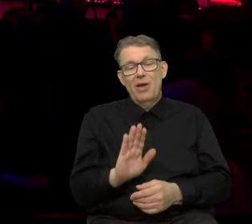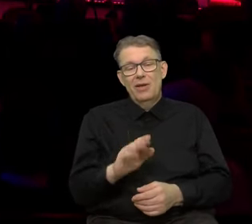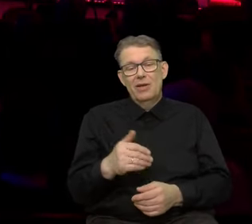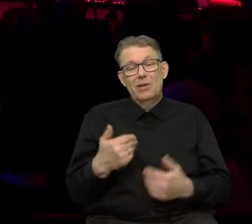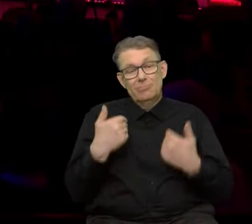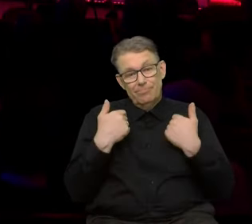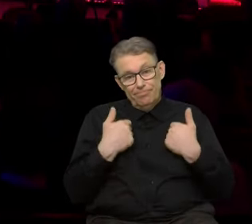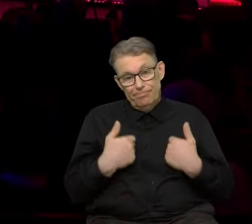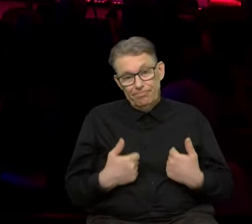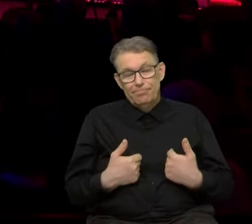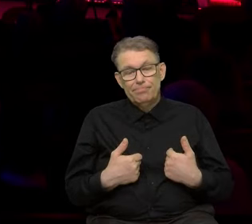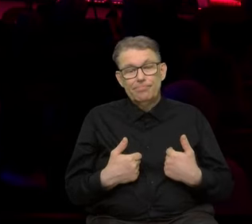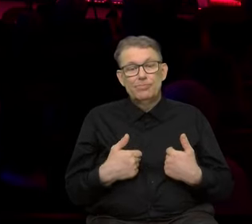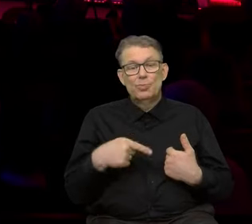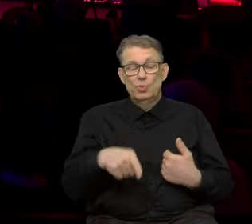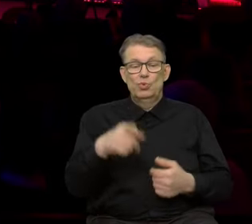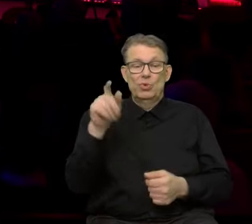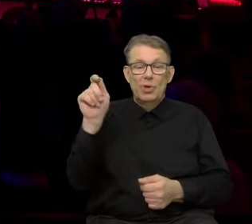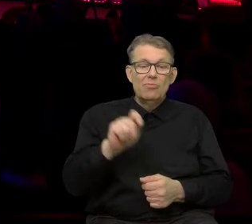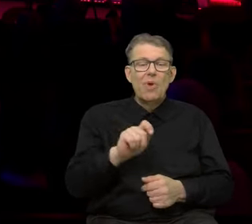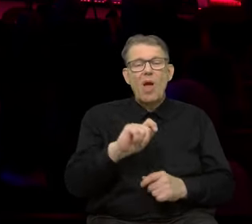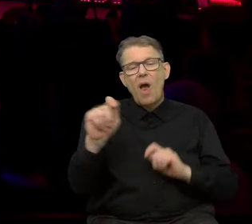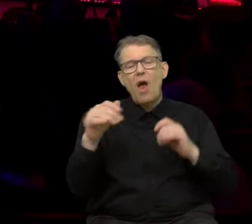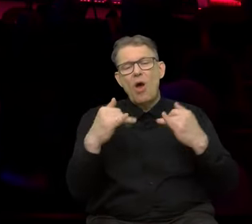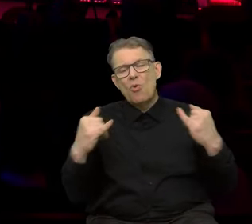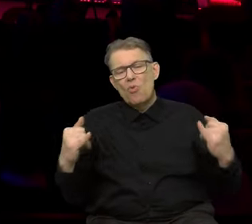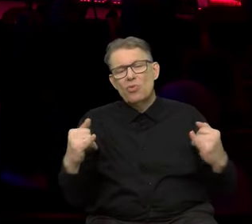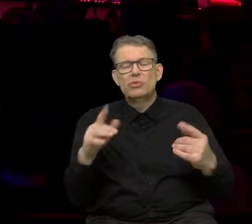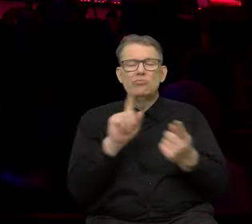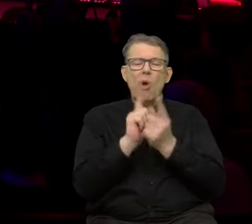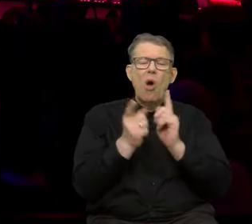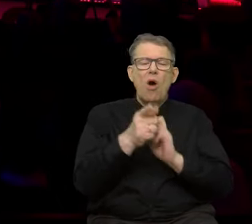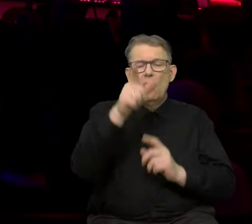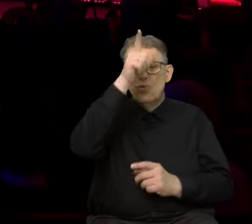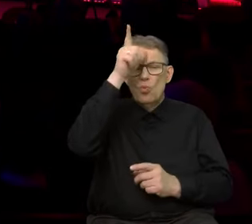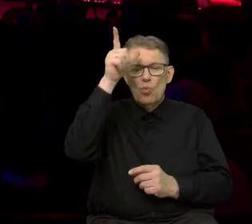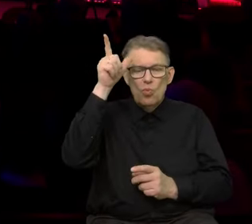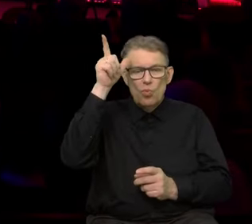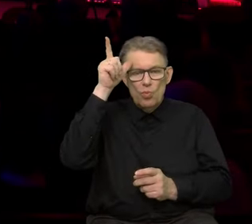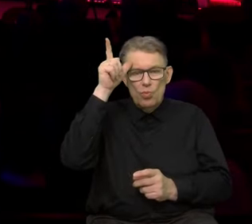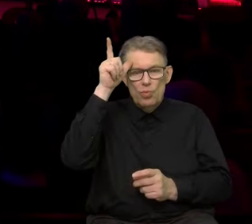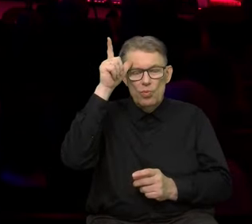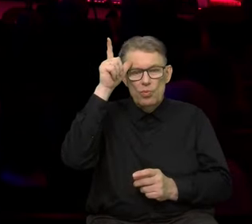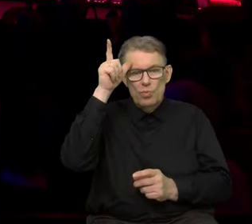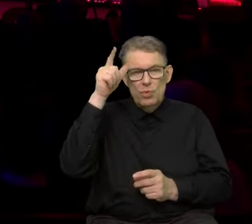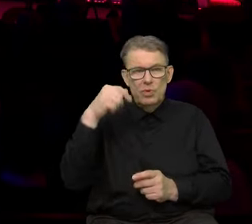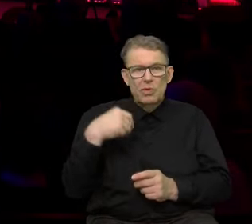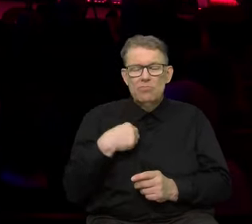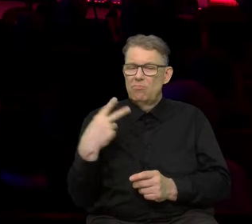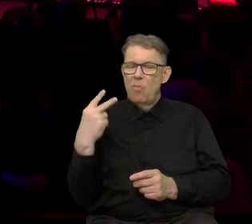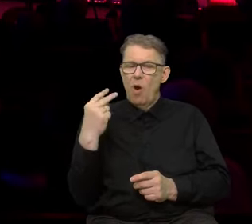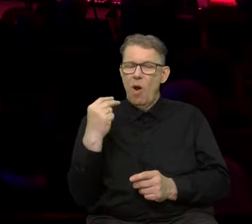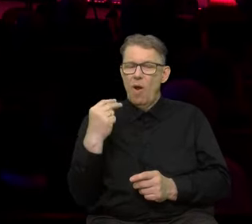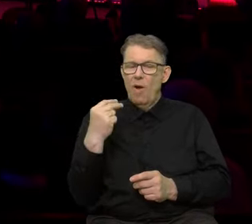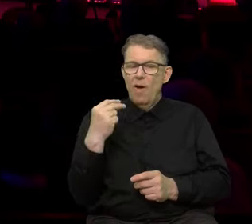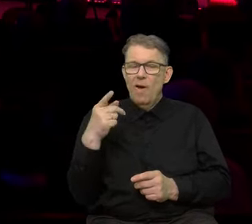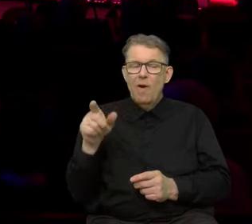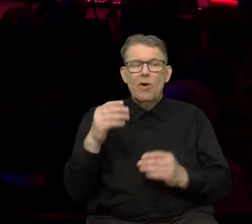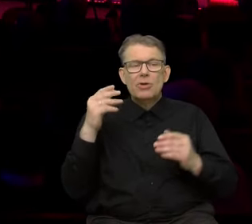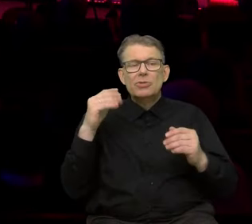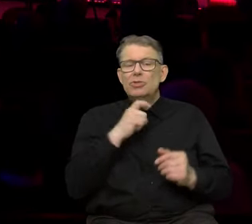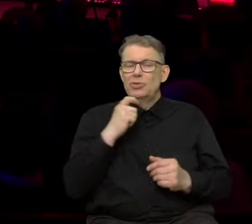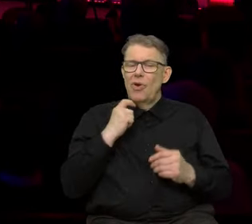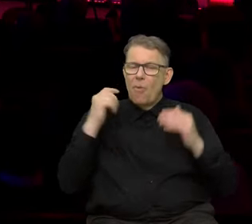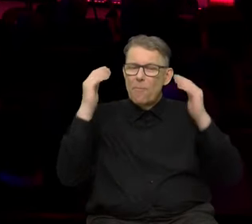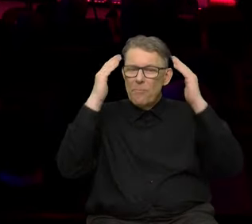osobiście, gdy jadę tu czy tam, spotykam ludzi, to mi mówią, jaki ksiądz biskup